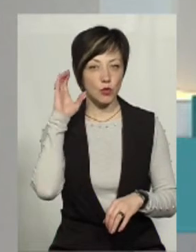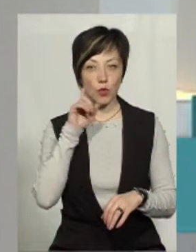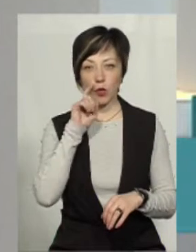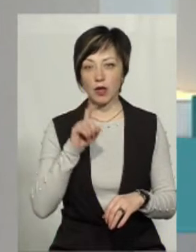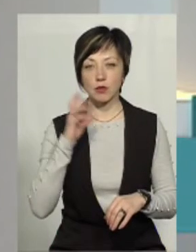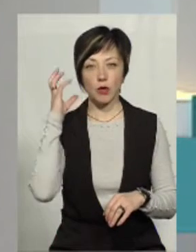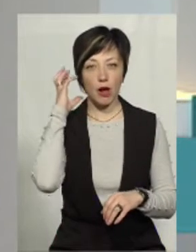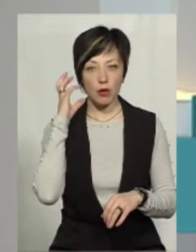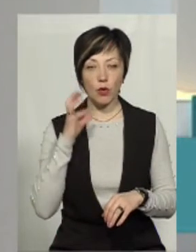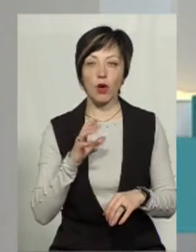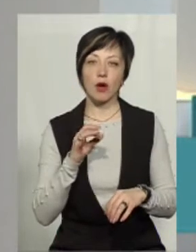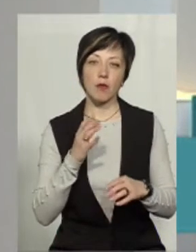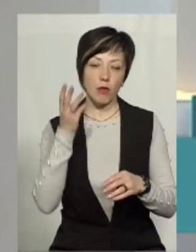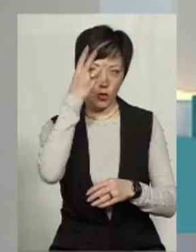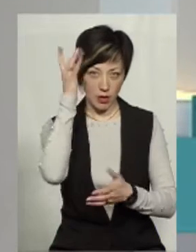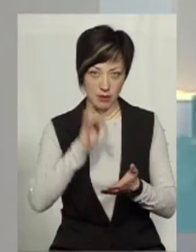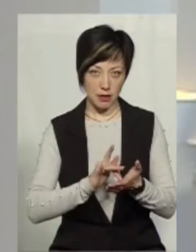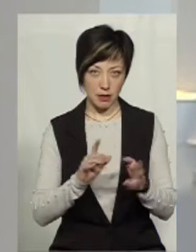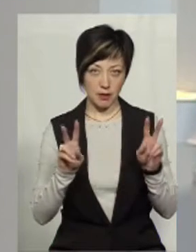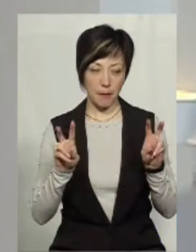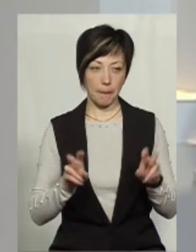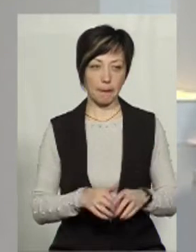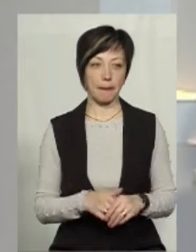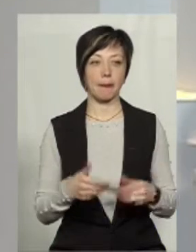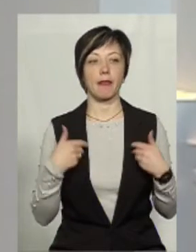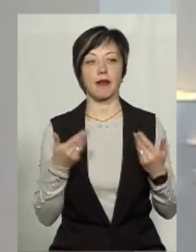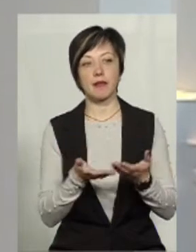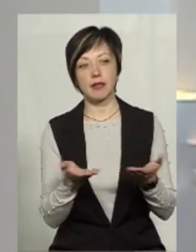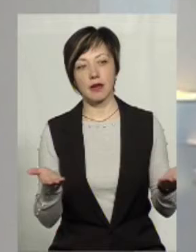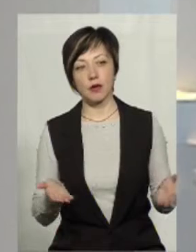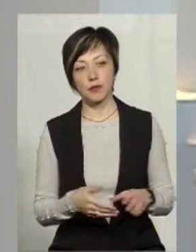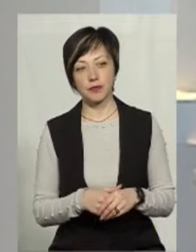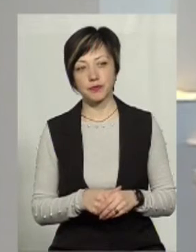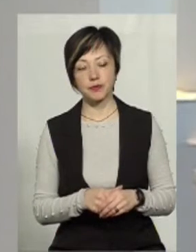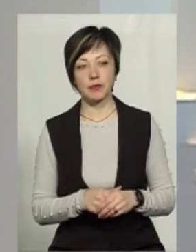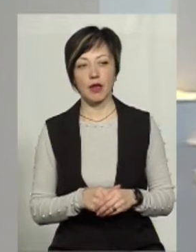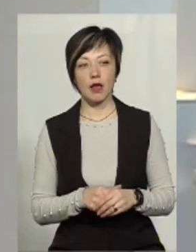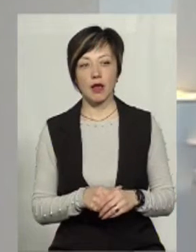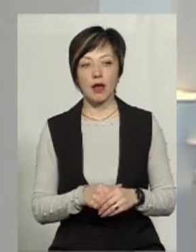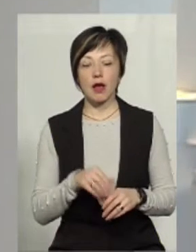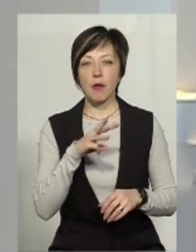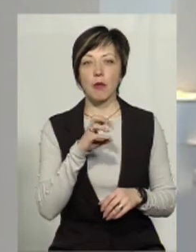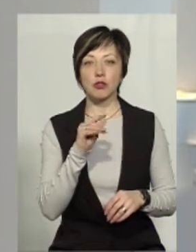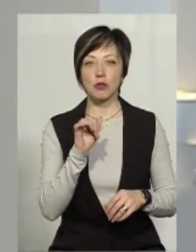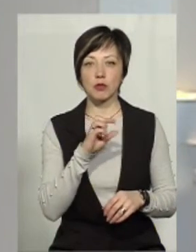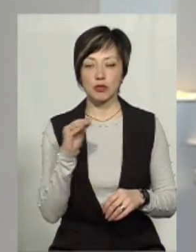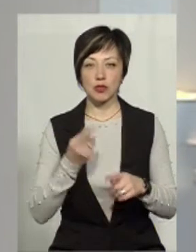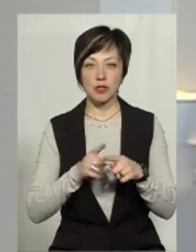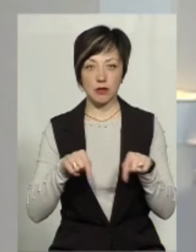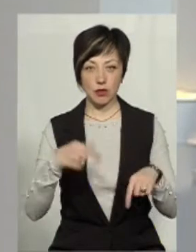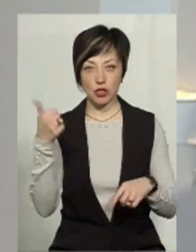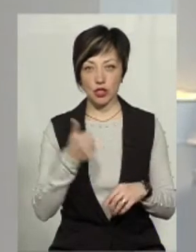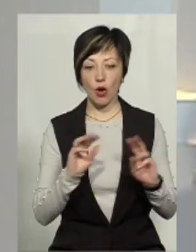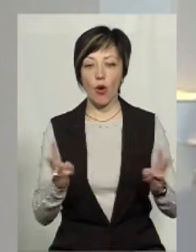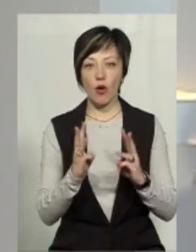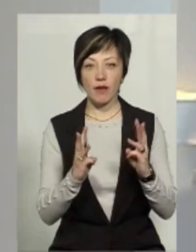на українському радіо, радіо Поділля Центр. Вітаю. У Меджибожі цієї неділі горів очерет.